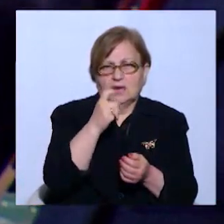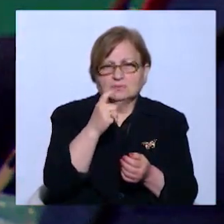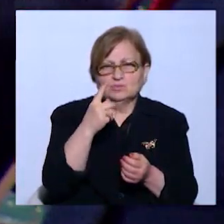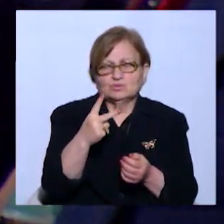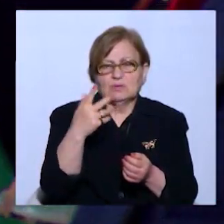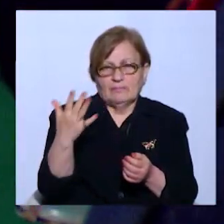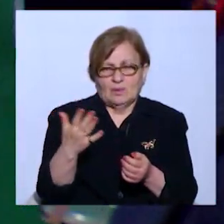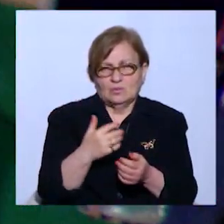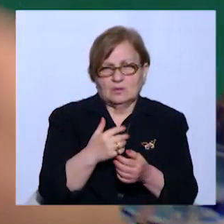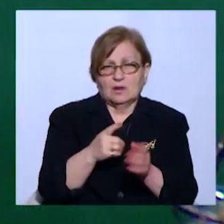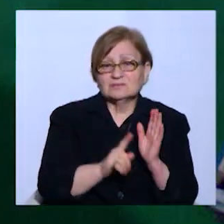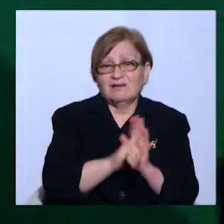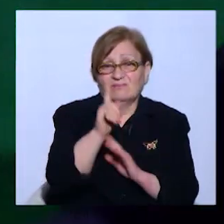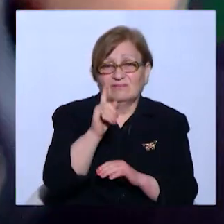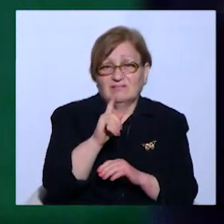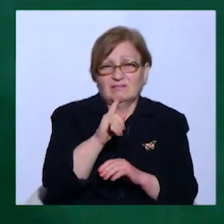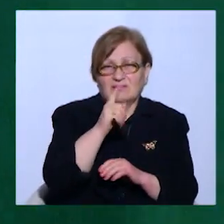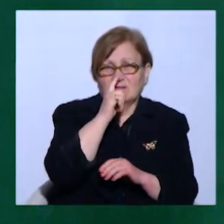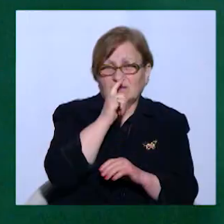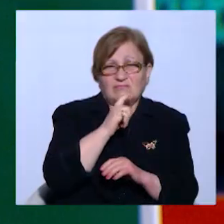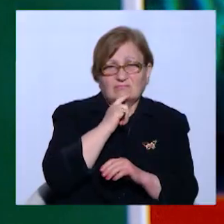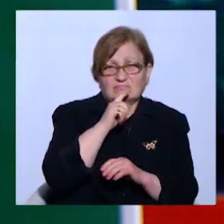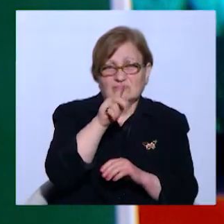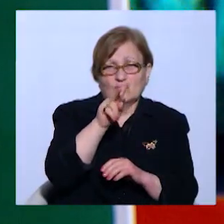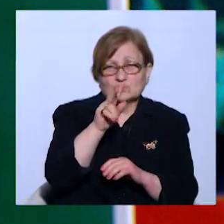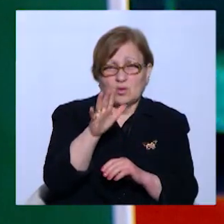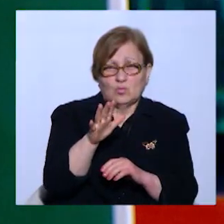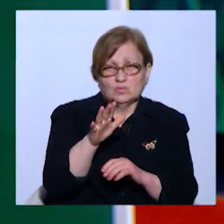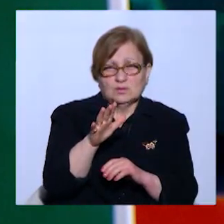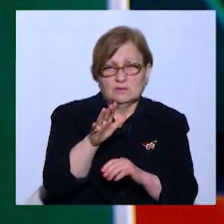125. თავიდან თუ ვერ მიხვდი რომ 25